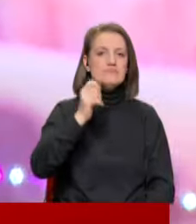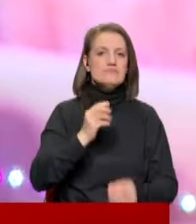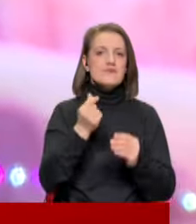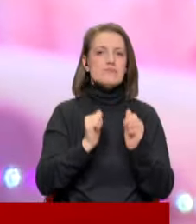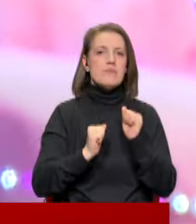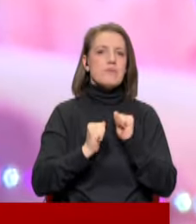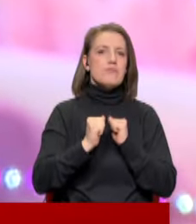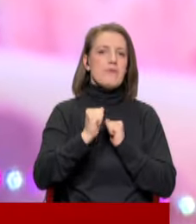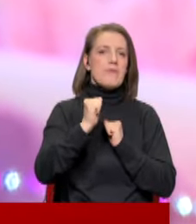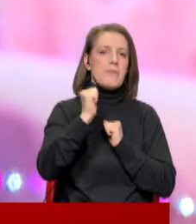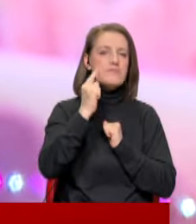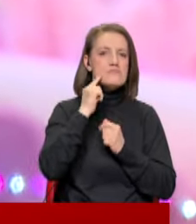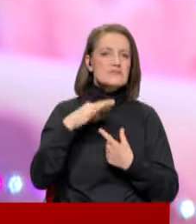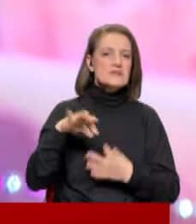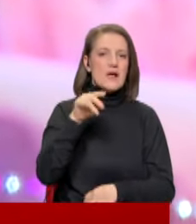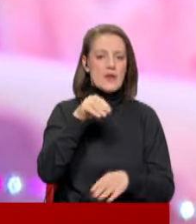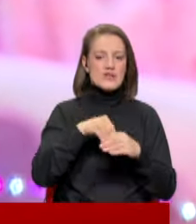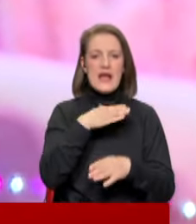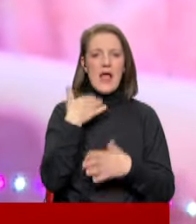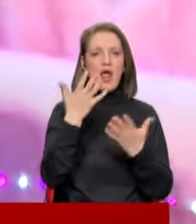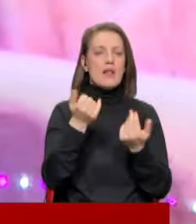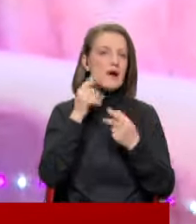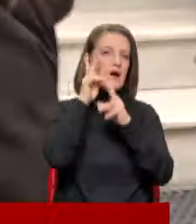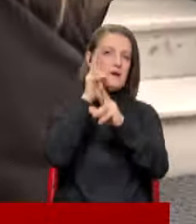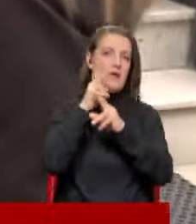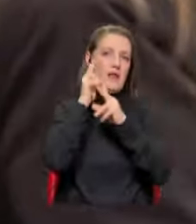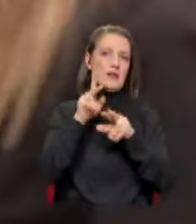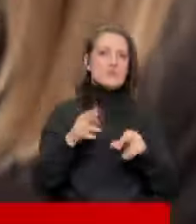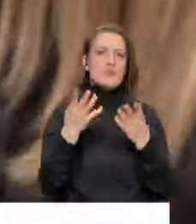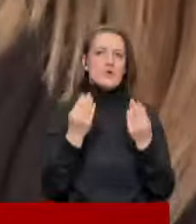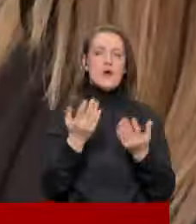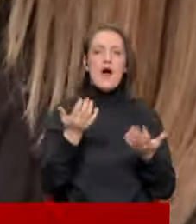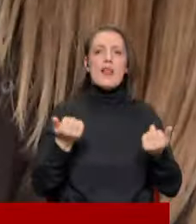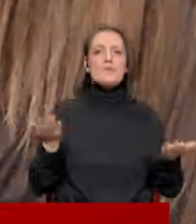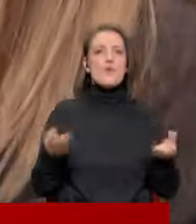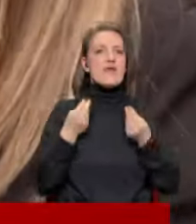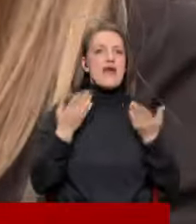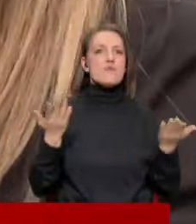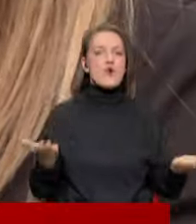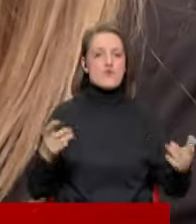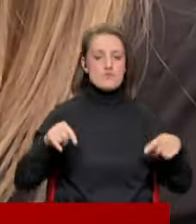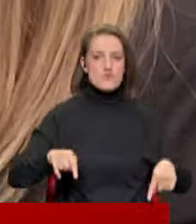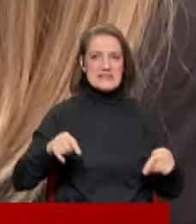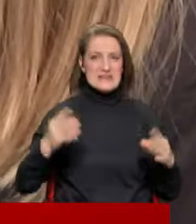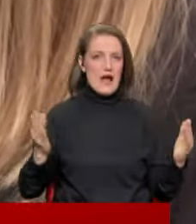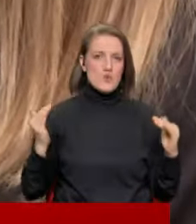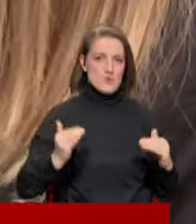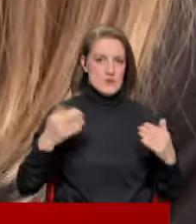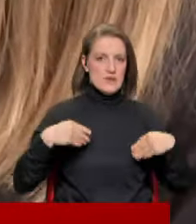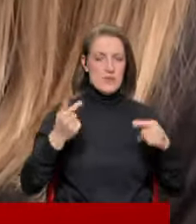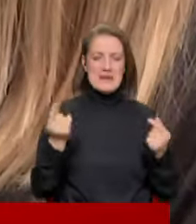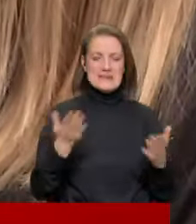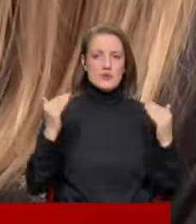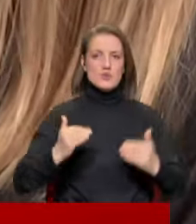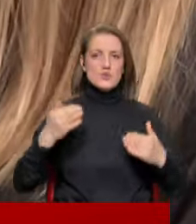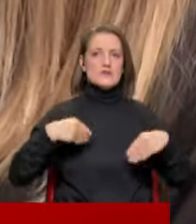fiyatlar birçok kişi için et alabilmek Bir Hayal haline geldi alamıyoruz ki eti yiyemiyoruz ki burası biraz daha ucuza satıyor mu biraz daha